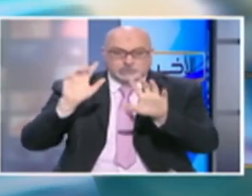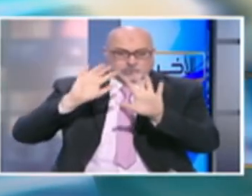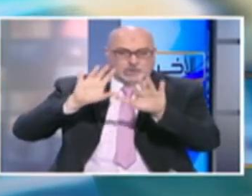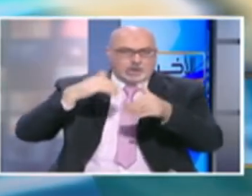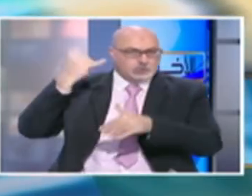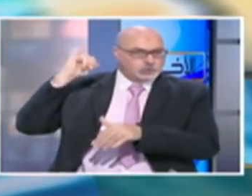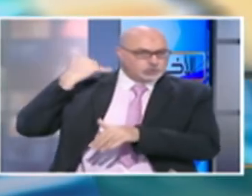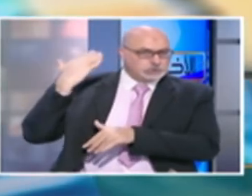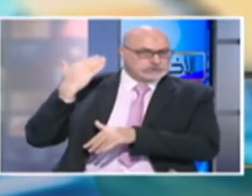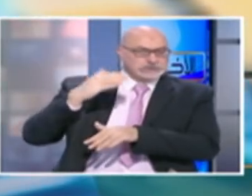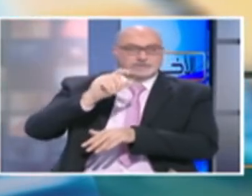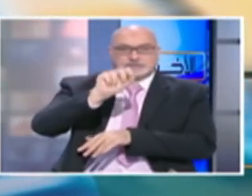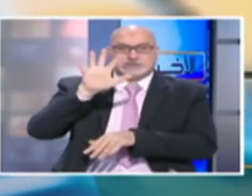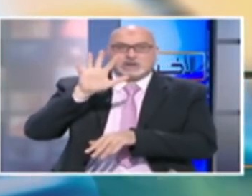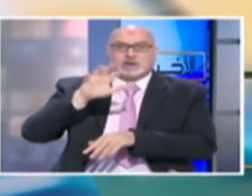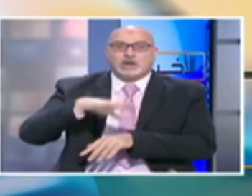الخميس